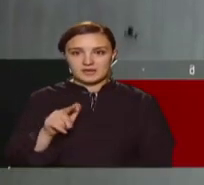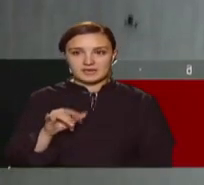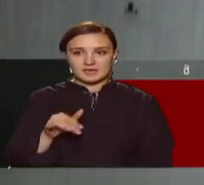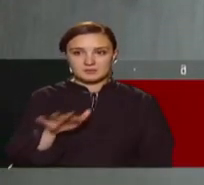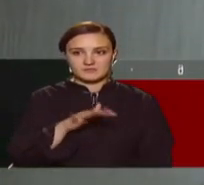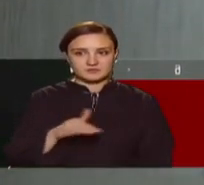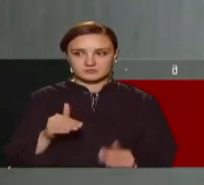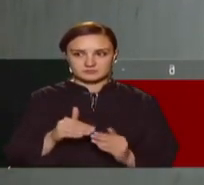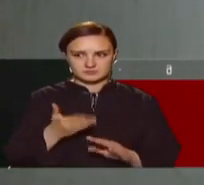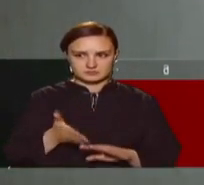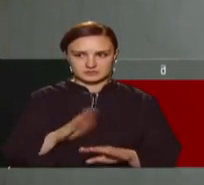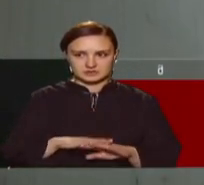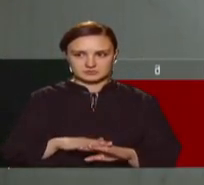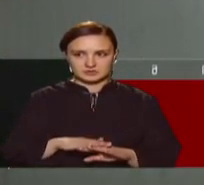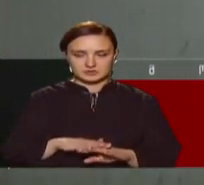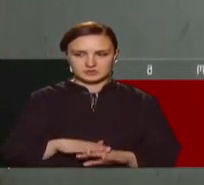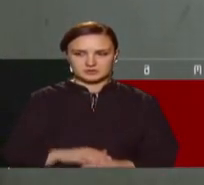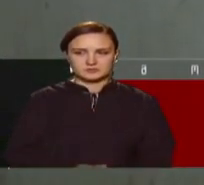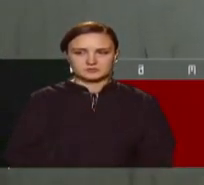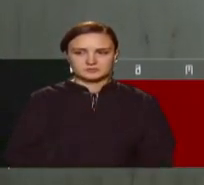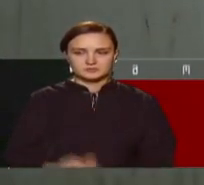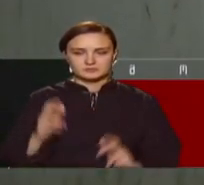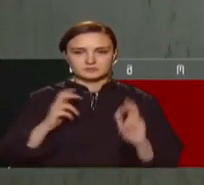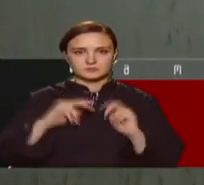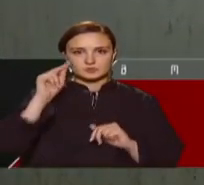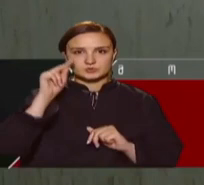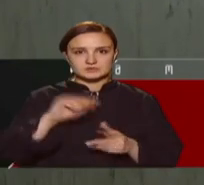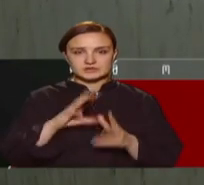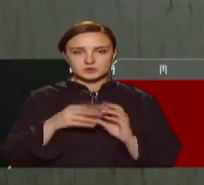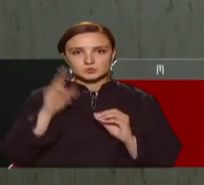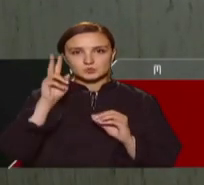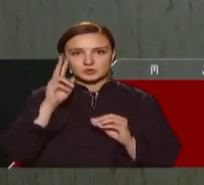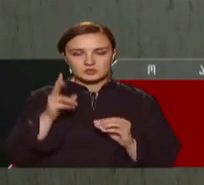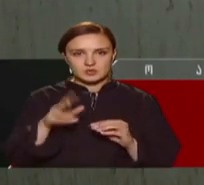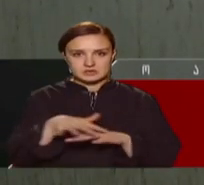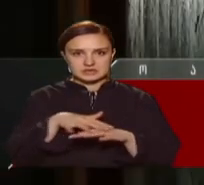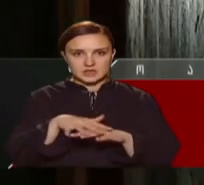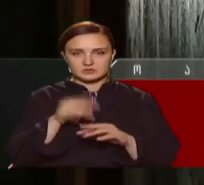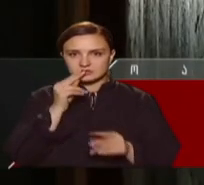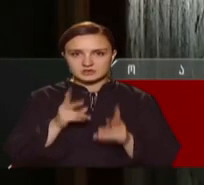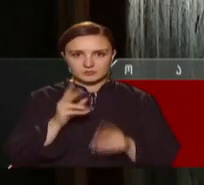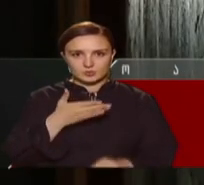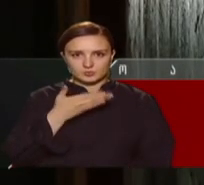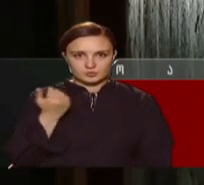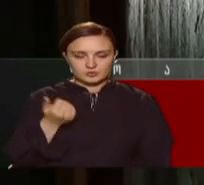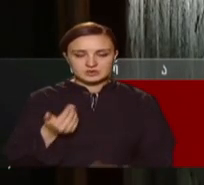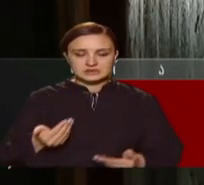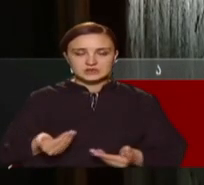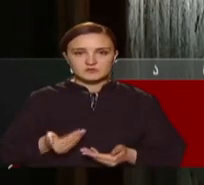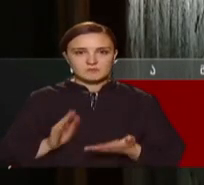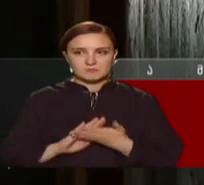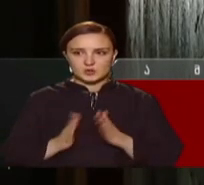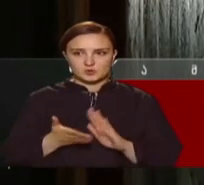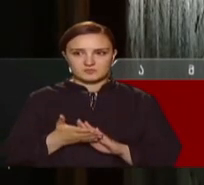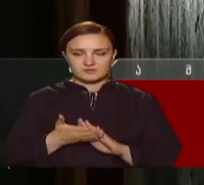საცხოვრებელი მძიმე მდგომარეობაშია. ამორტიზებულ შენობაში სტუდენტებს საერთო სველი წერტილი აქვთ, არ აქვთ სამზარეულო და მინიმალური საცხოვრებელი